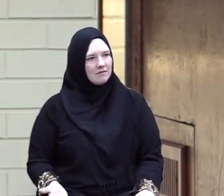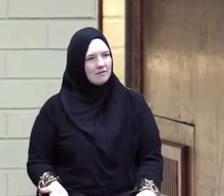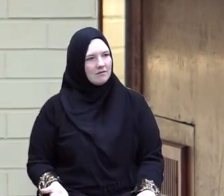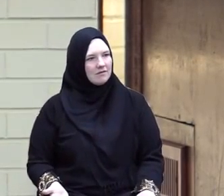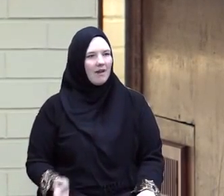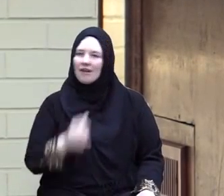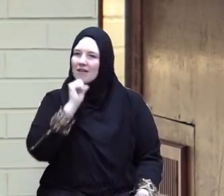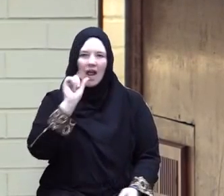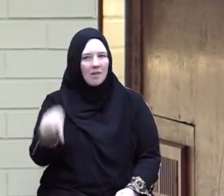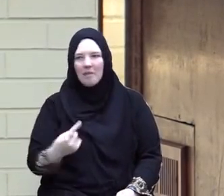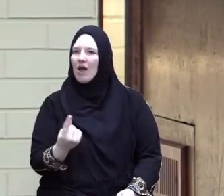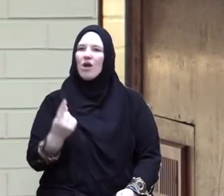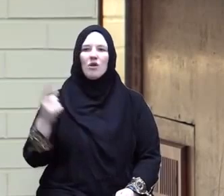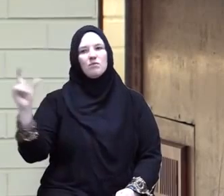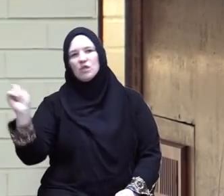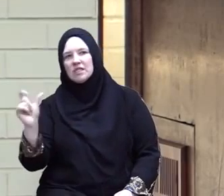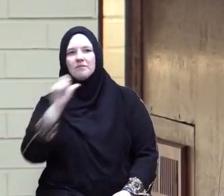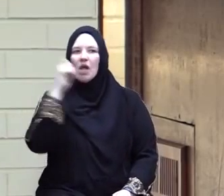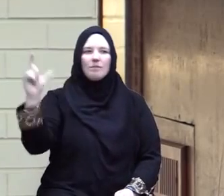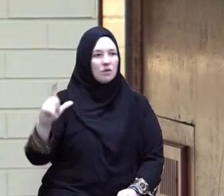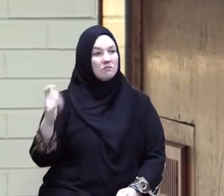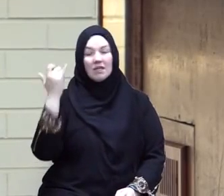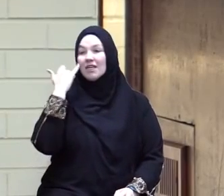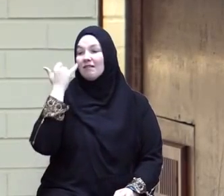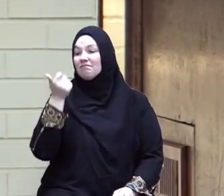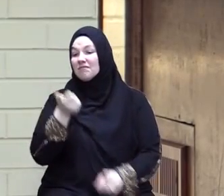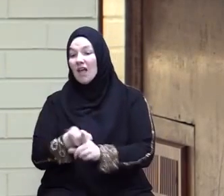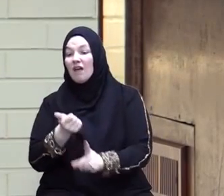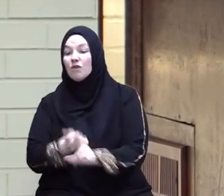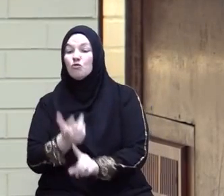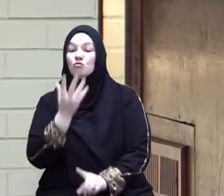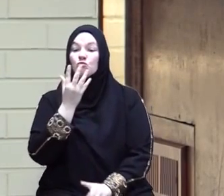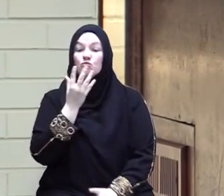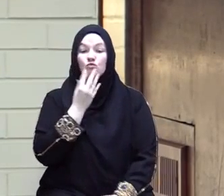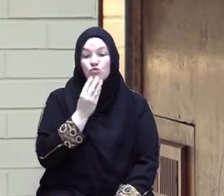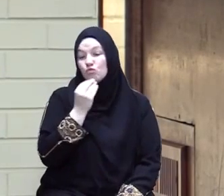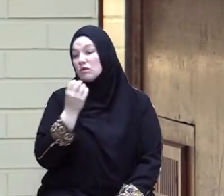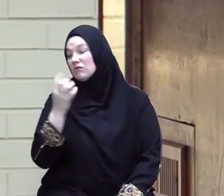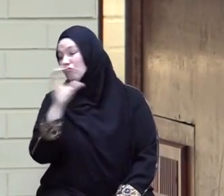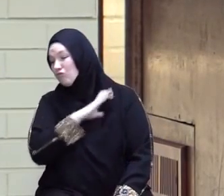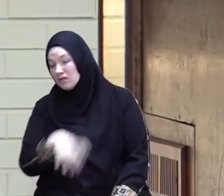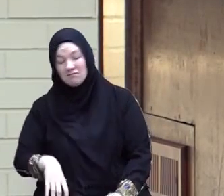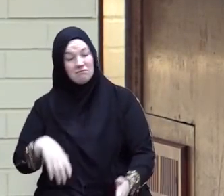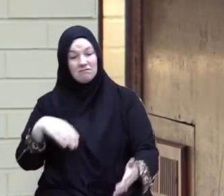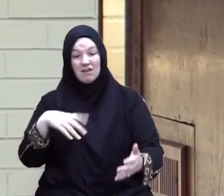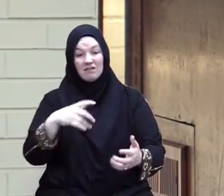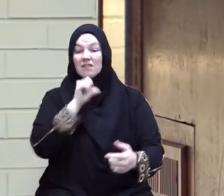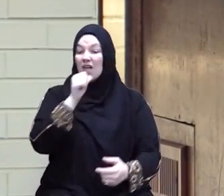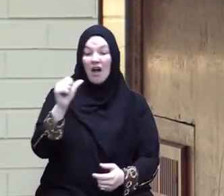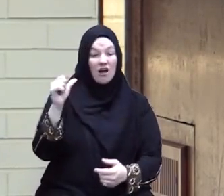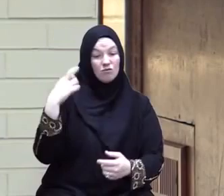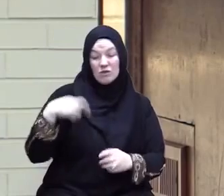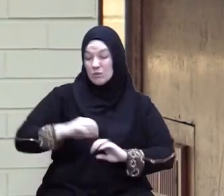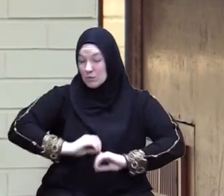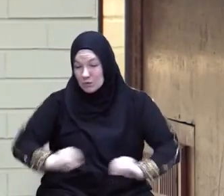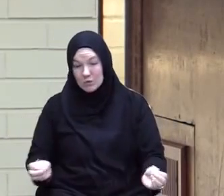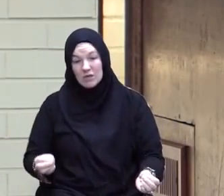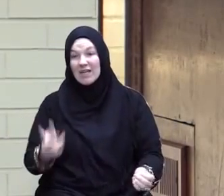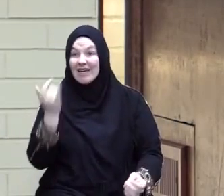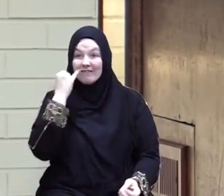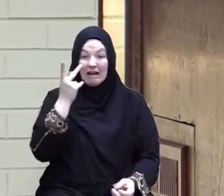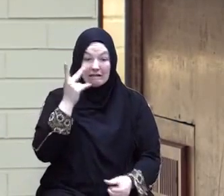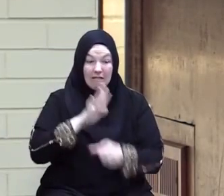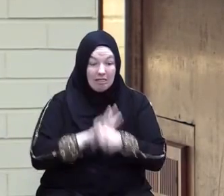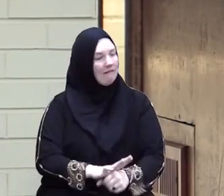أَلَا إِنَّهُمْ هُمُ الْمُفْسِدُونَ وَلَكِنْ لَا يَشْعُرُونَ. They are the corrupting ones. They are the ones who are